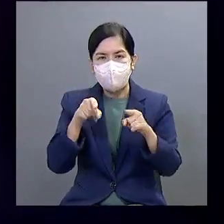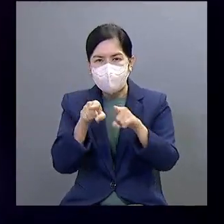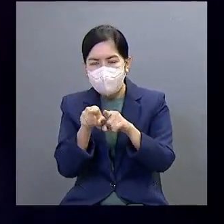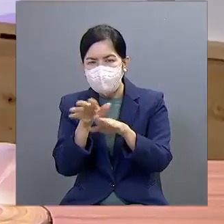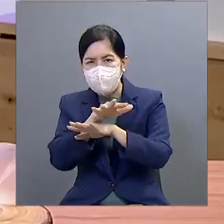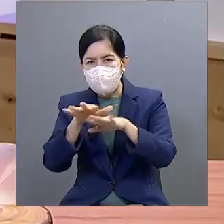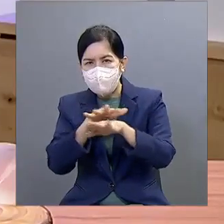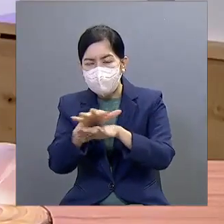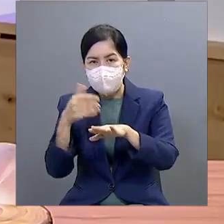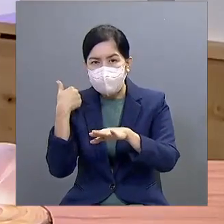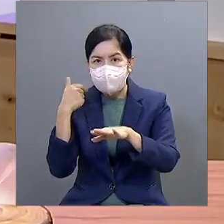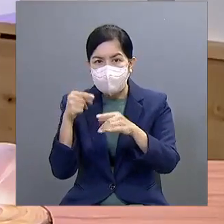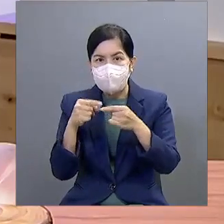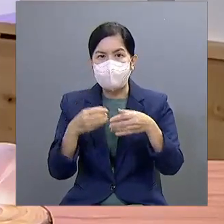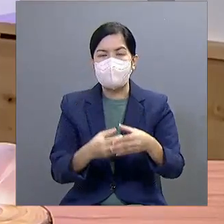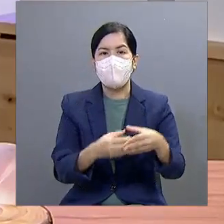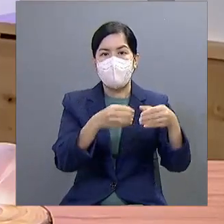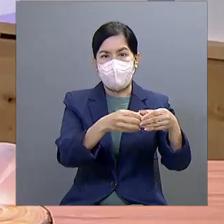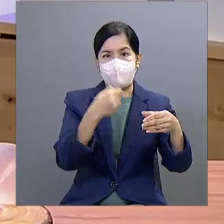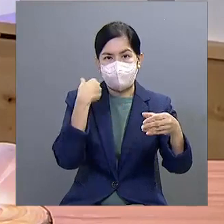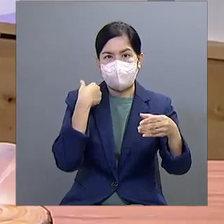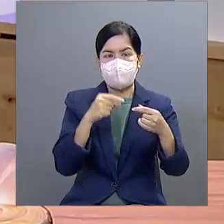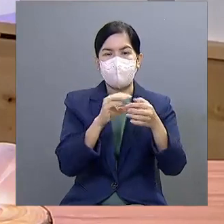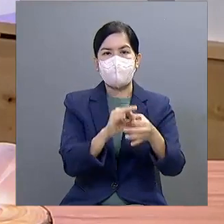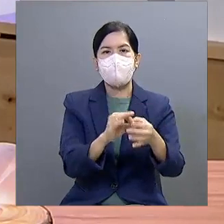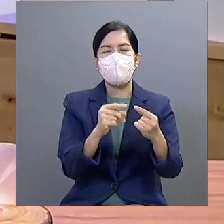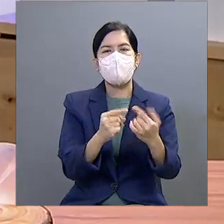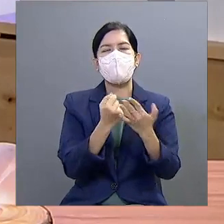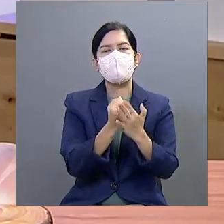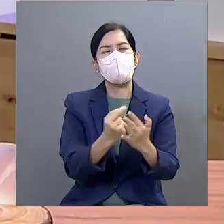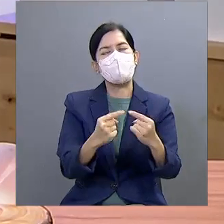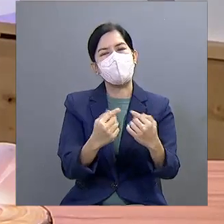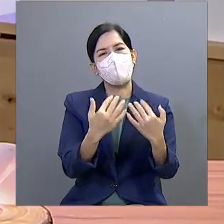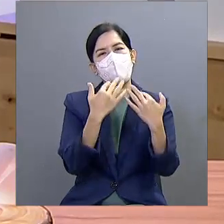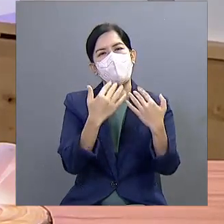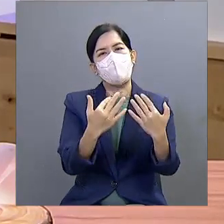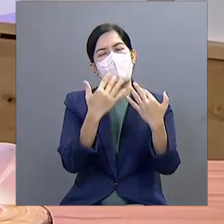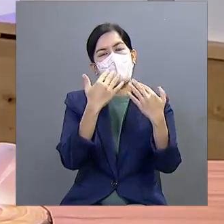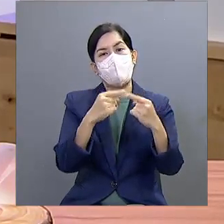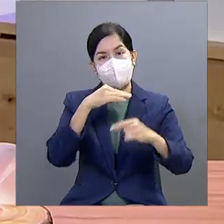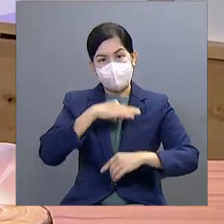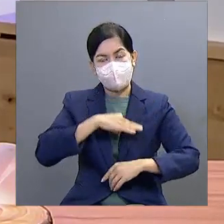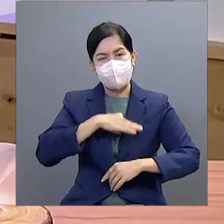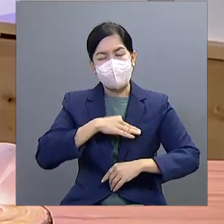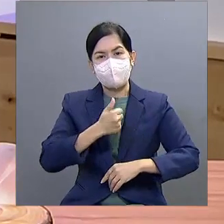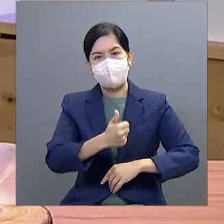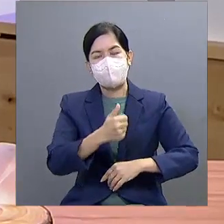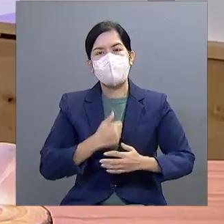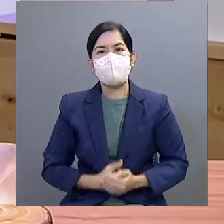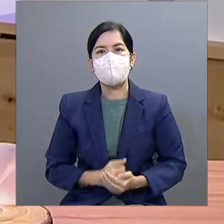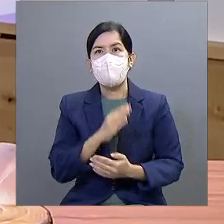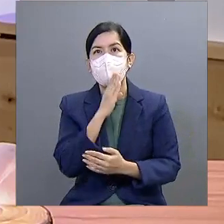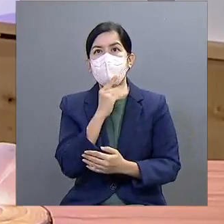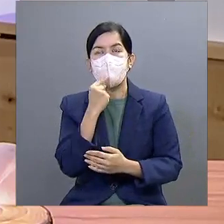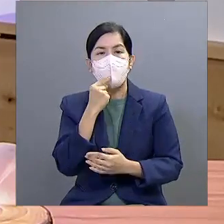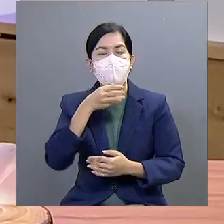รูมสเปรย์หรือว่าพิลโลมิสอะไรประมาณนี้ค่ะและที่สำคัญเนี่ยพอมันเป็นน้ำยาบ้วนปากใช่ไหมคะมันก็คือสามารถที่จะฉีดล